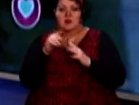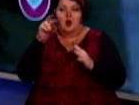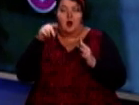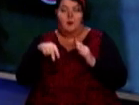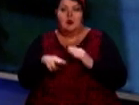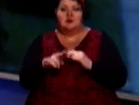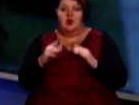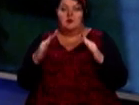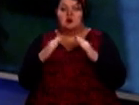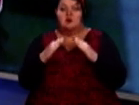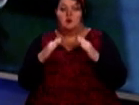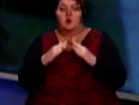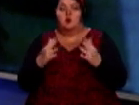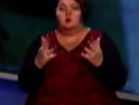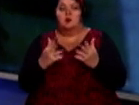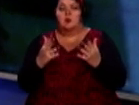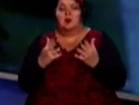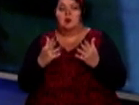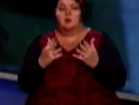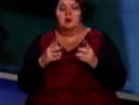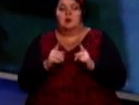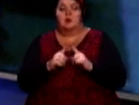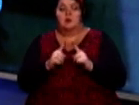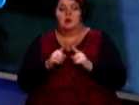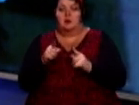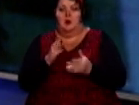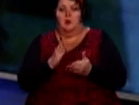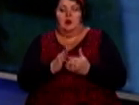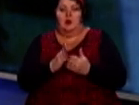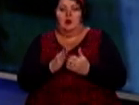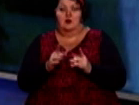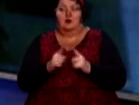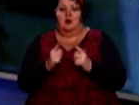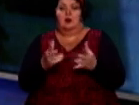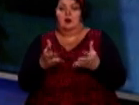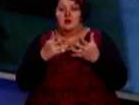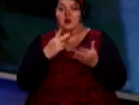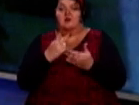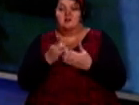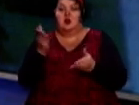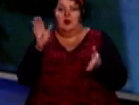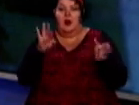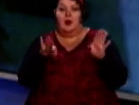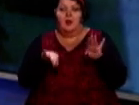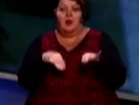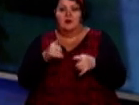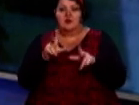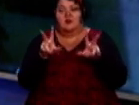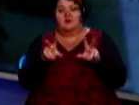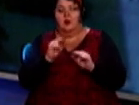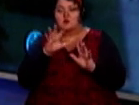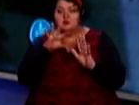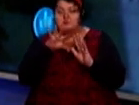якась споруда з такими, ну, тому що там є такий яскраво виражений рельєф, і там вдалося